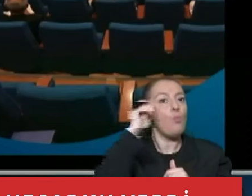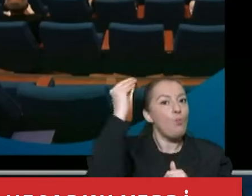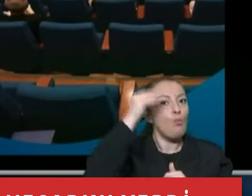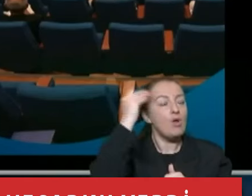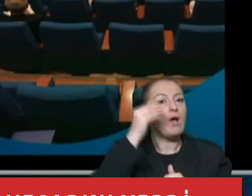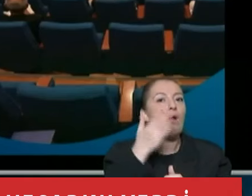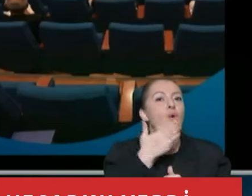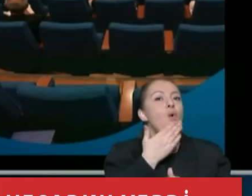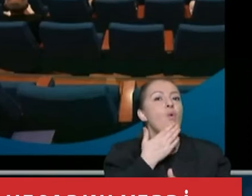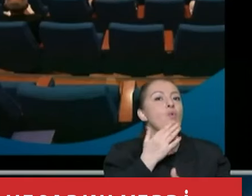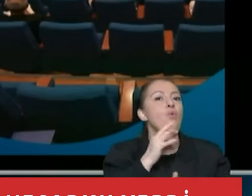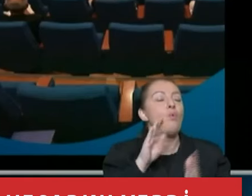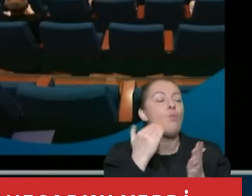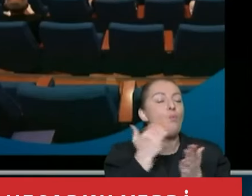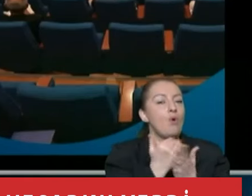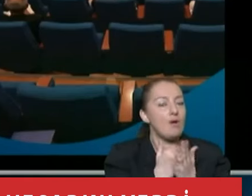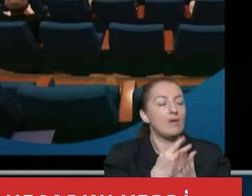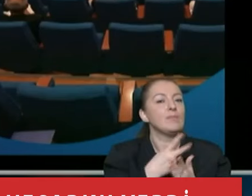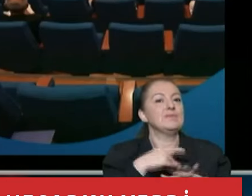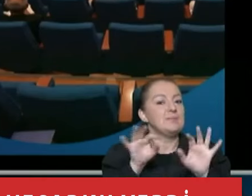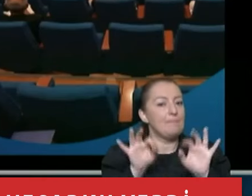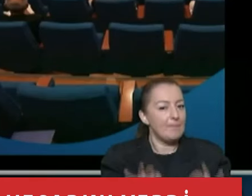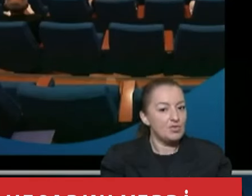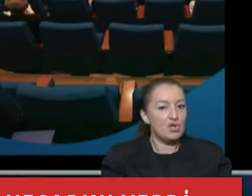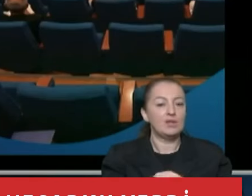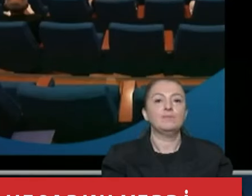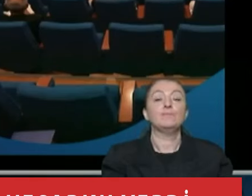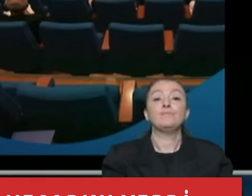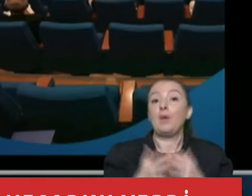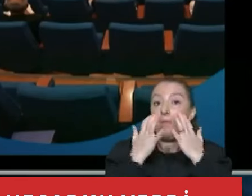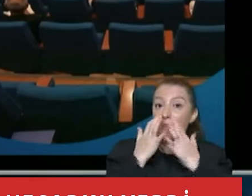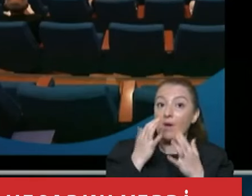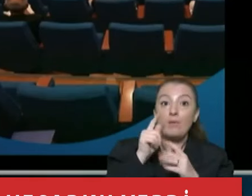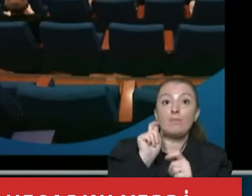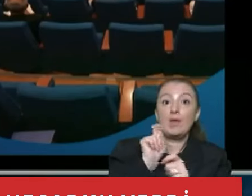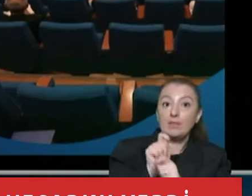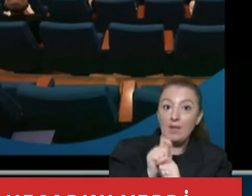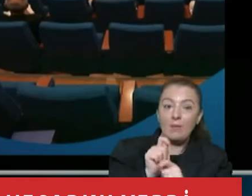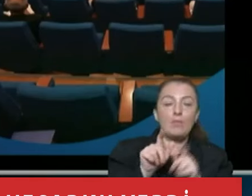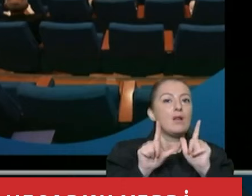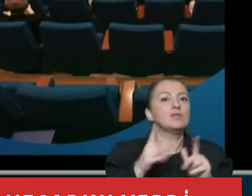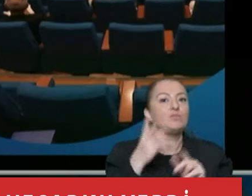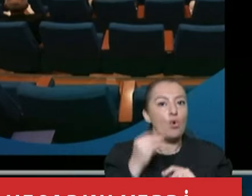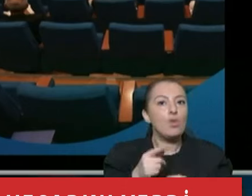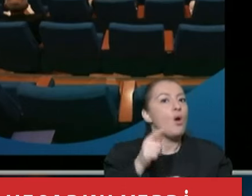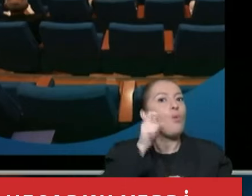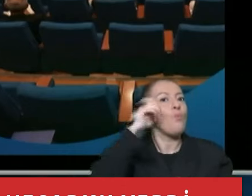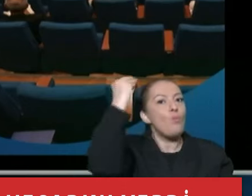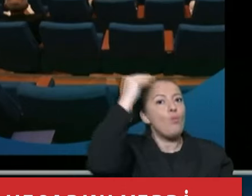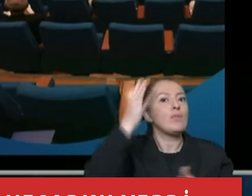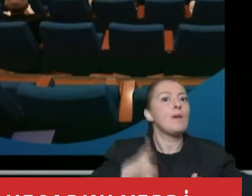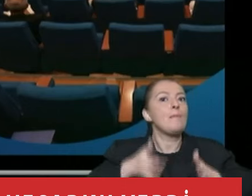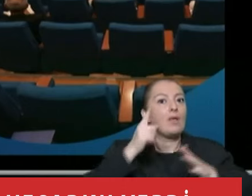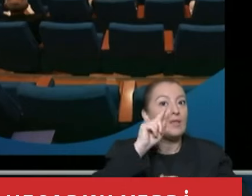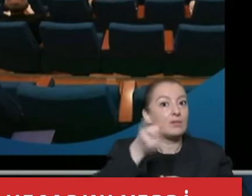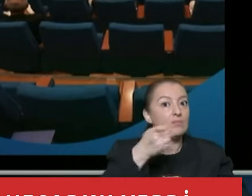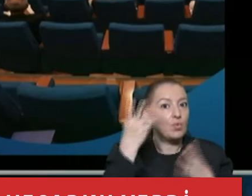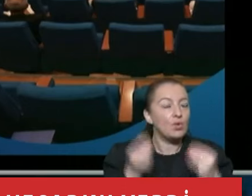programını da biz hayata geçirdik Bakım ve Onarım ihtiyacı olan muhtarlık binaları tespit edilerek